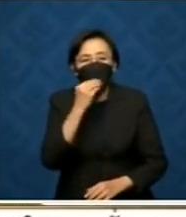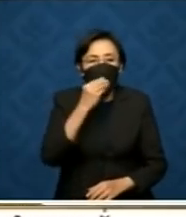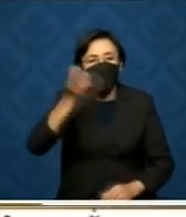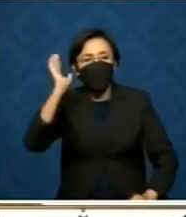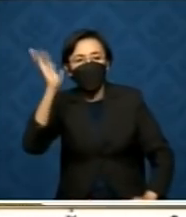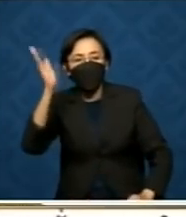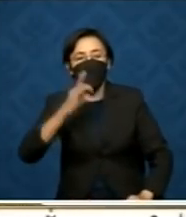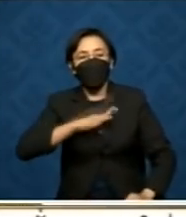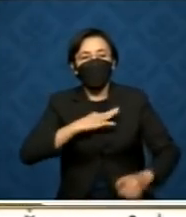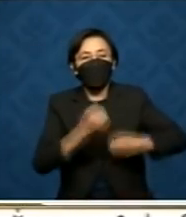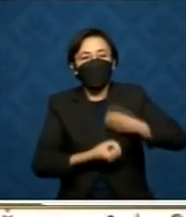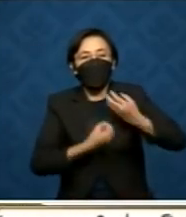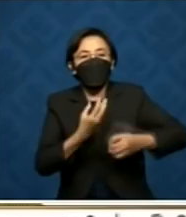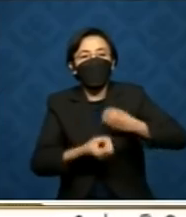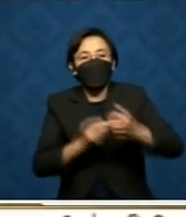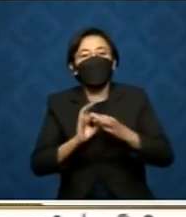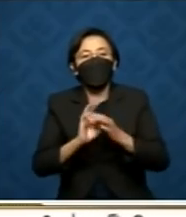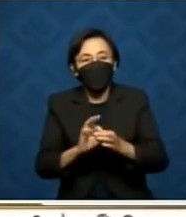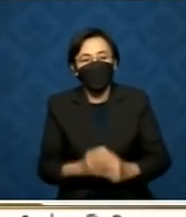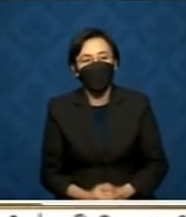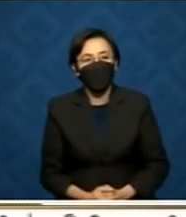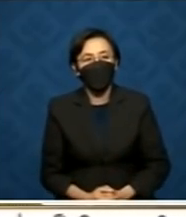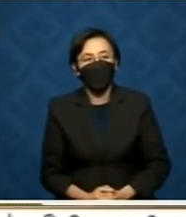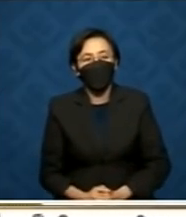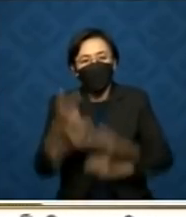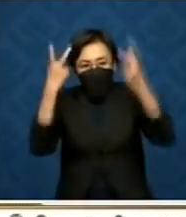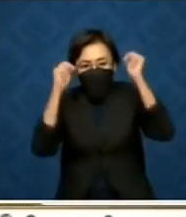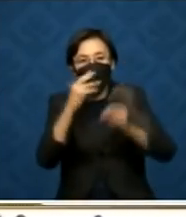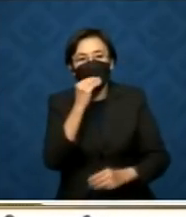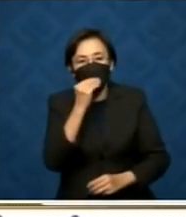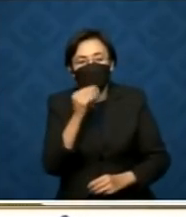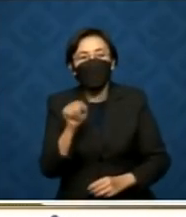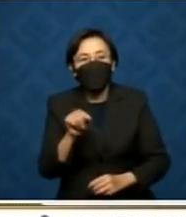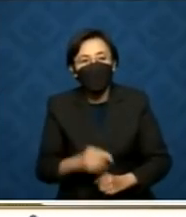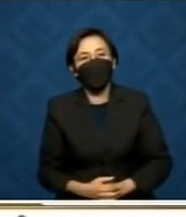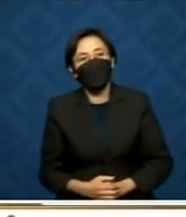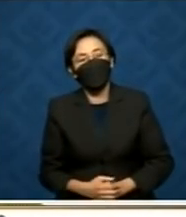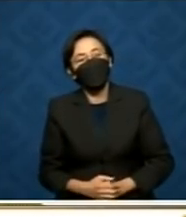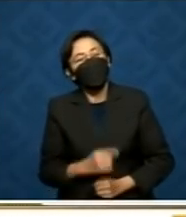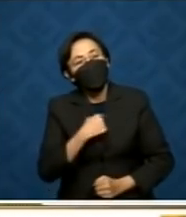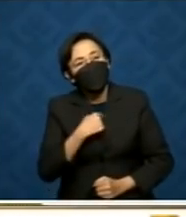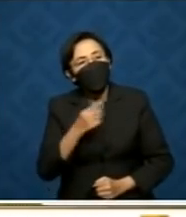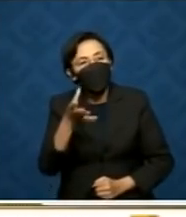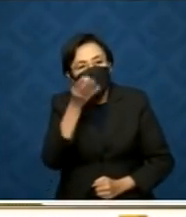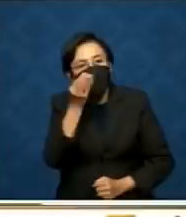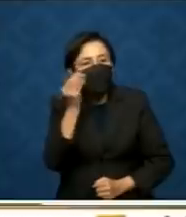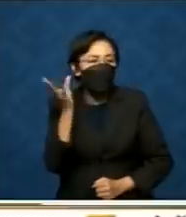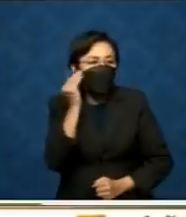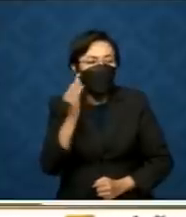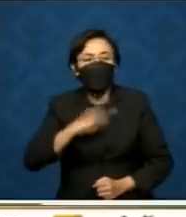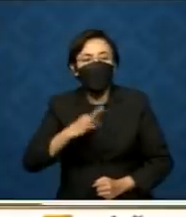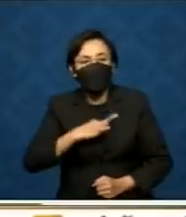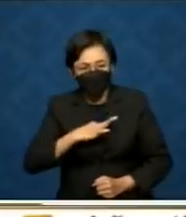ความรู้สึกอ่ะตอนนั้นเลยค่าความตายที่ท่านนายกพูดเมื่อสักครู่นี้นะฟังไปจริงๆแล้วเนี่ยท่านคิดว่าหนัก